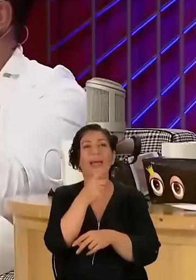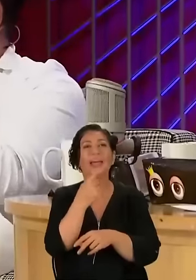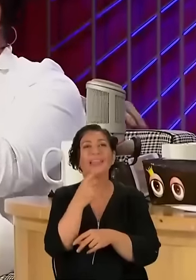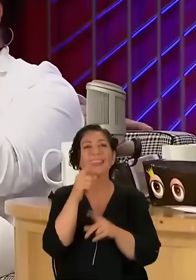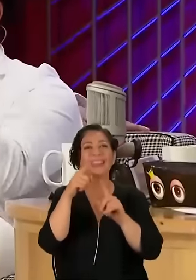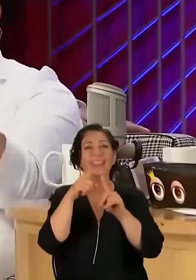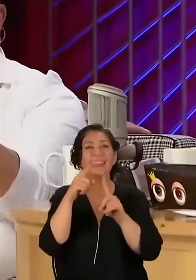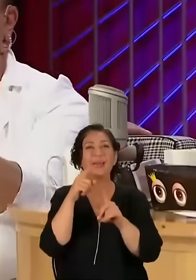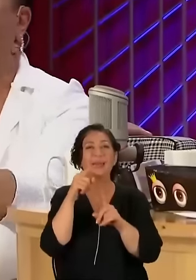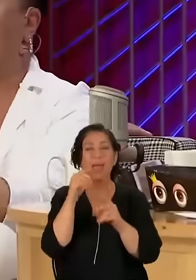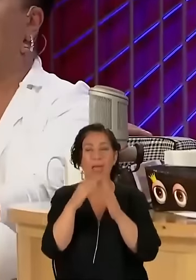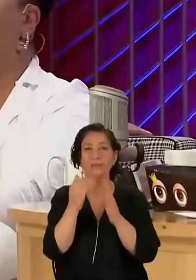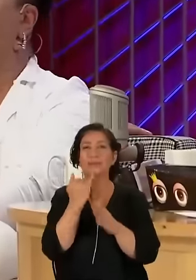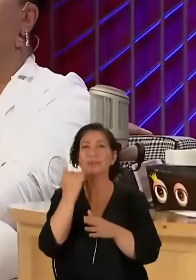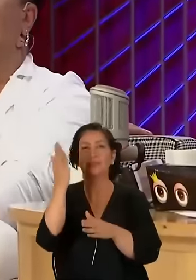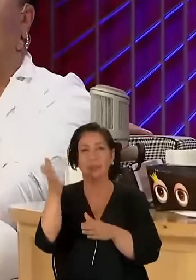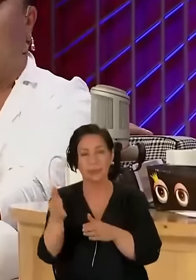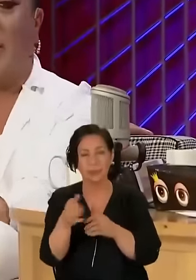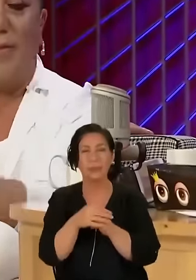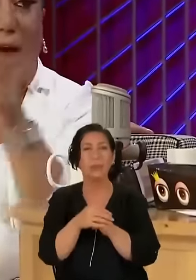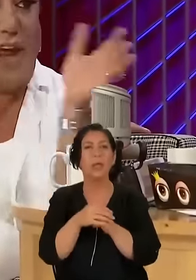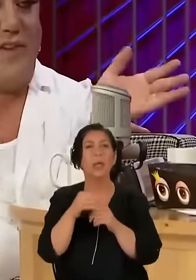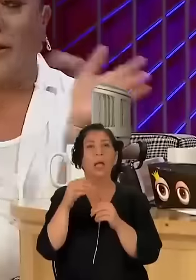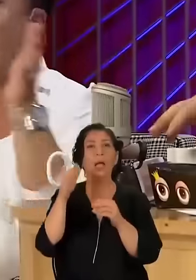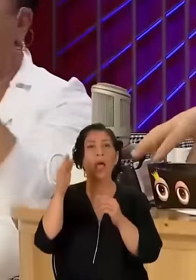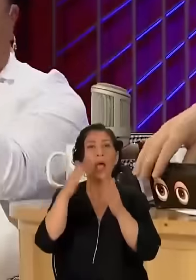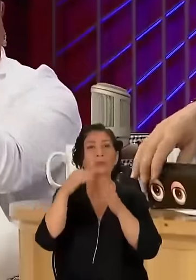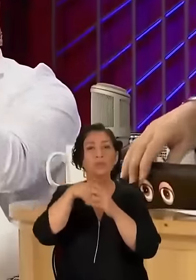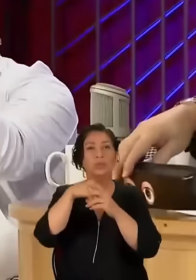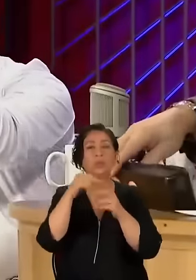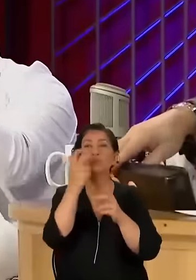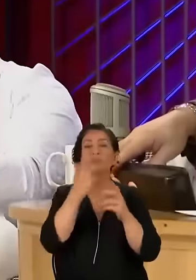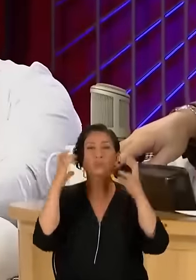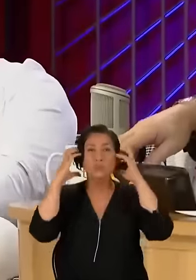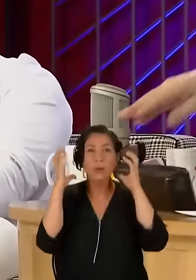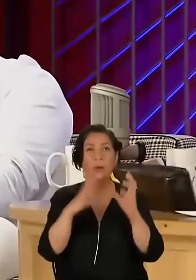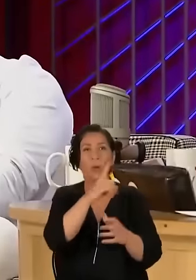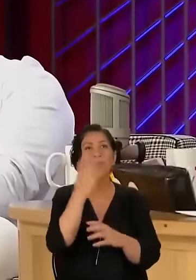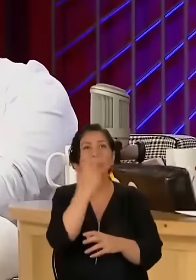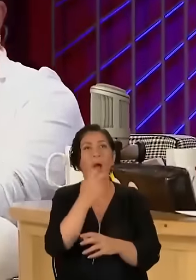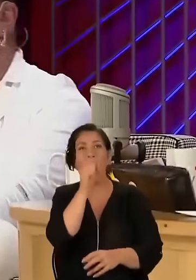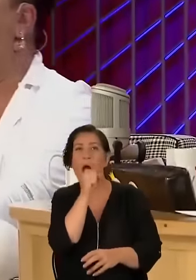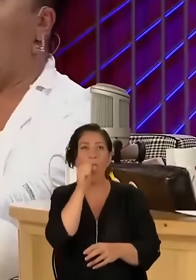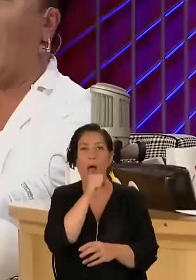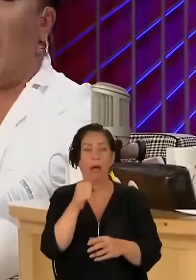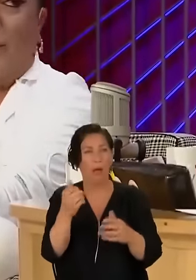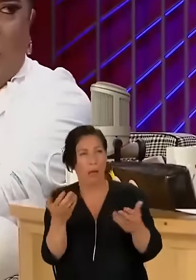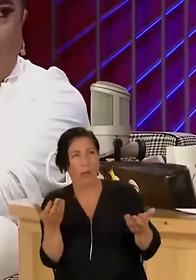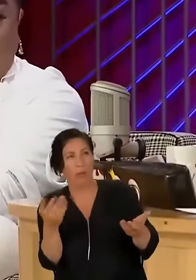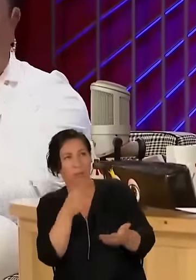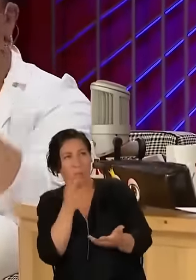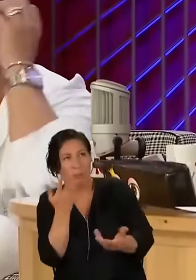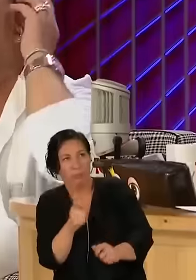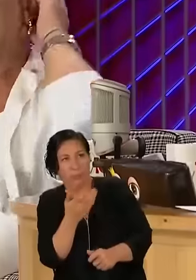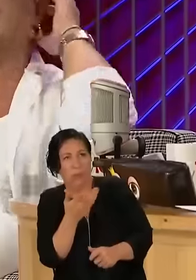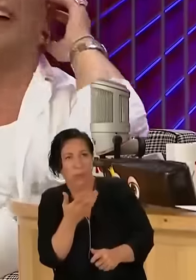gittik. Tik tak. Ev ziyaretine gittik. İçeride meğer evde stüdyo varmış. Murat içeride şarkı okuyor. Evet. Aa ne yapıyor